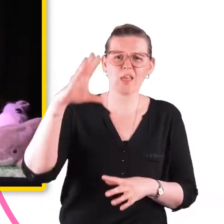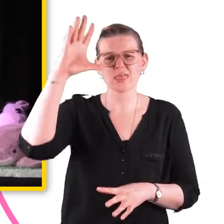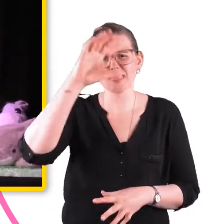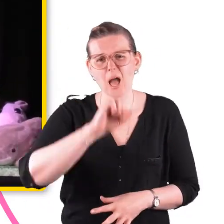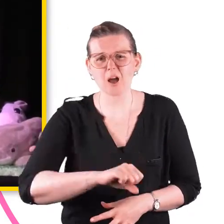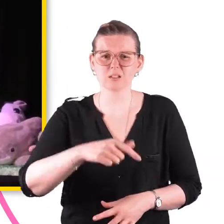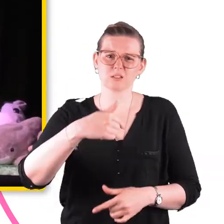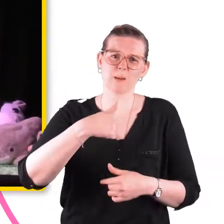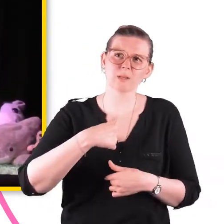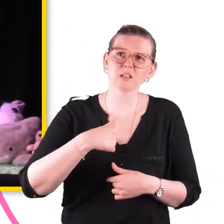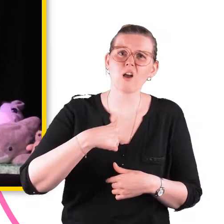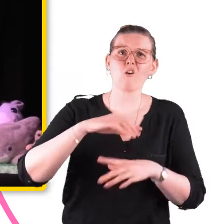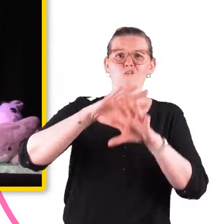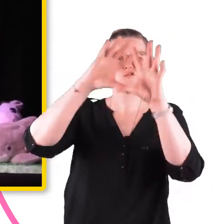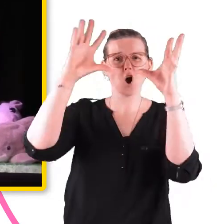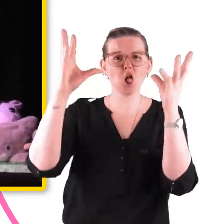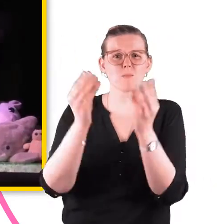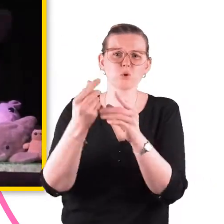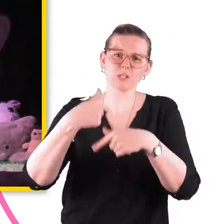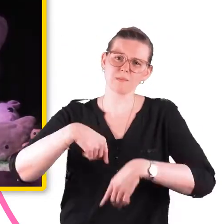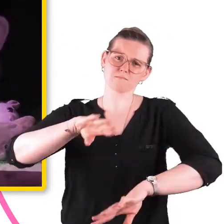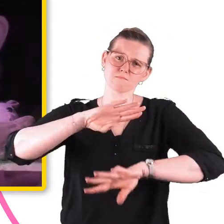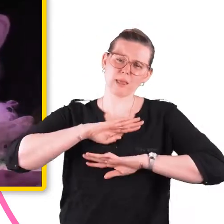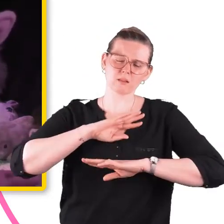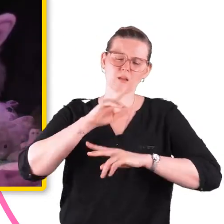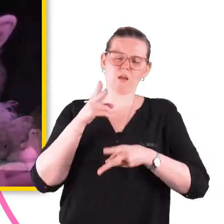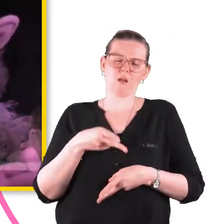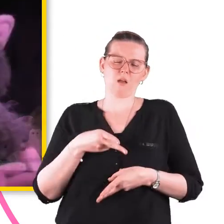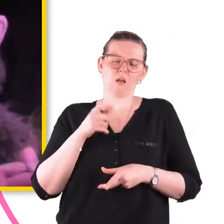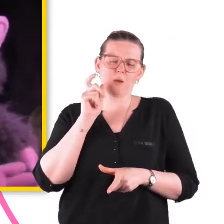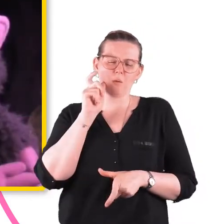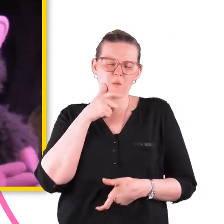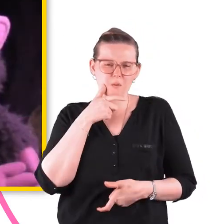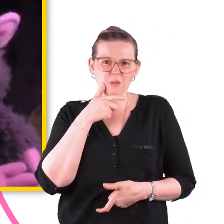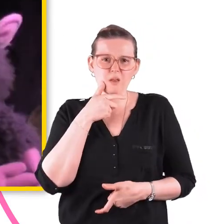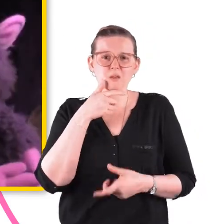kein Vollmond, wenn ich mich in mein Bettchen leg.